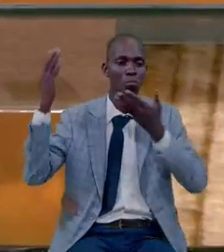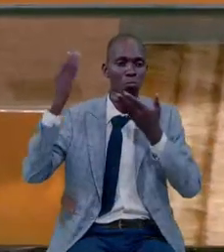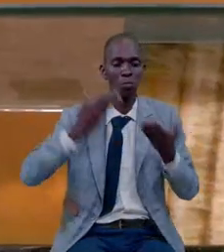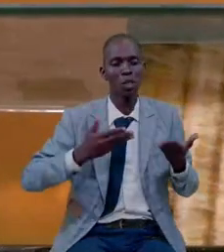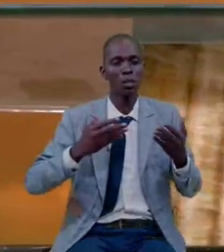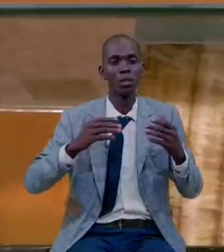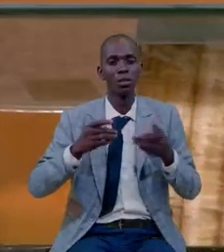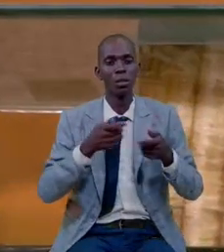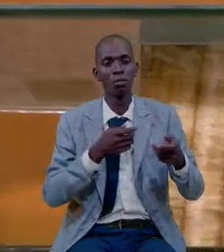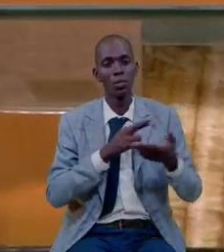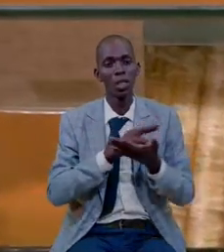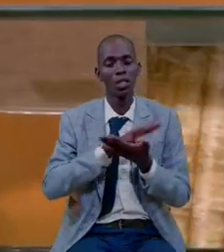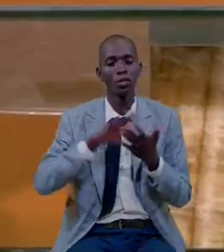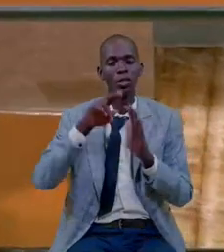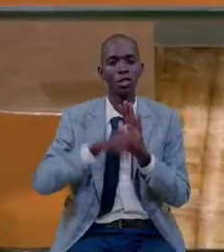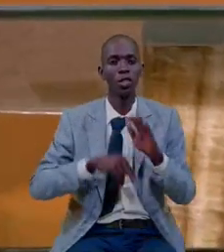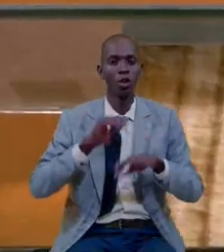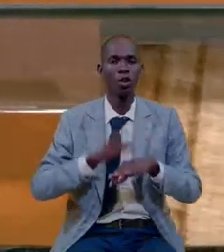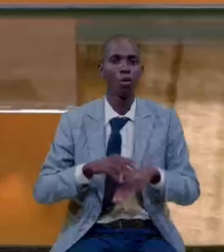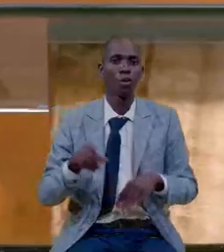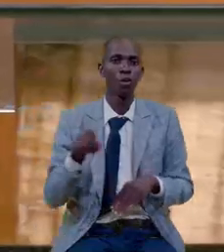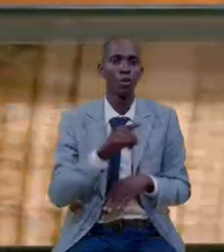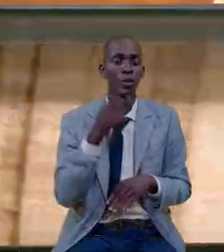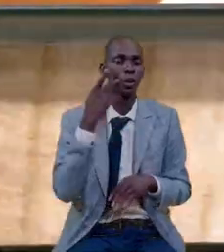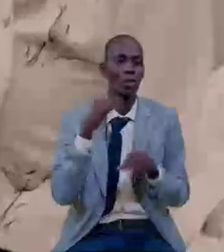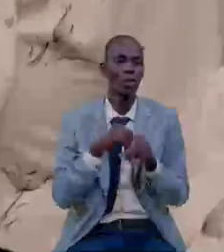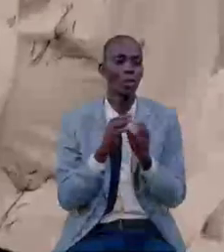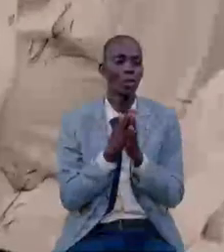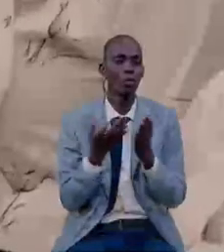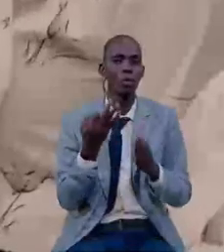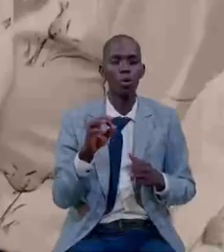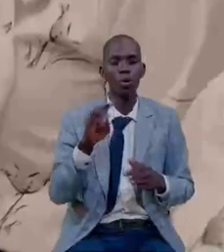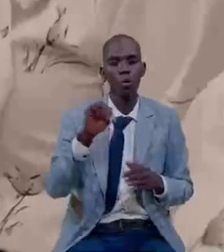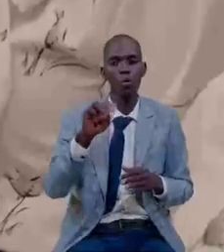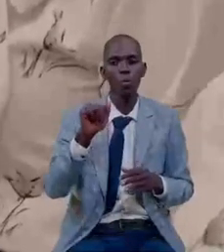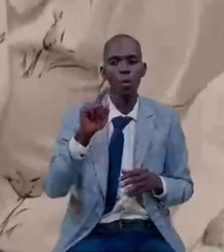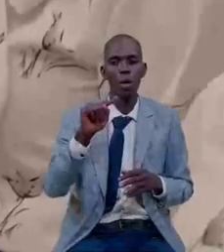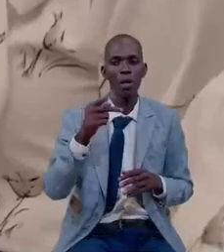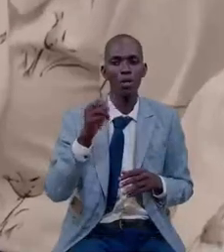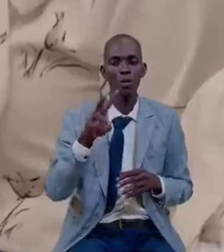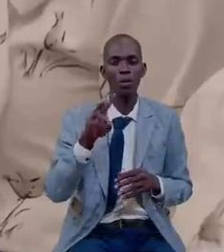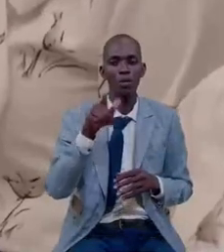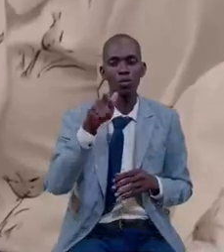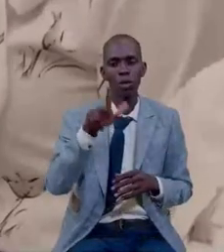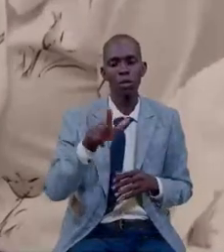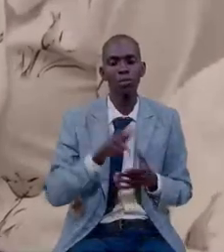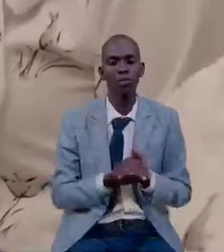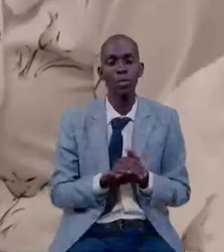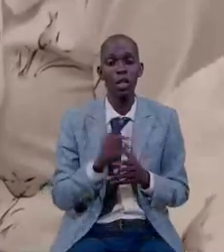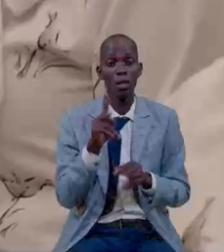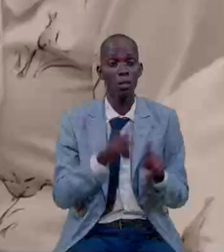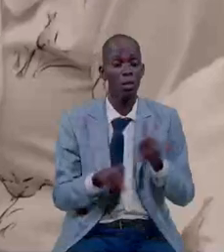la justice. Voyons Matthieu 23, les gens qui